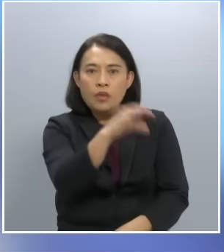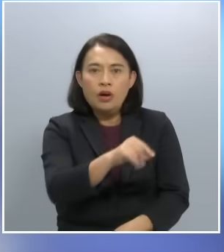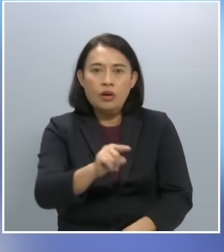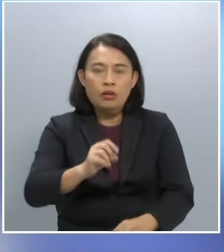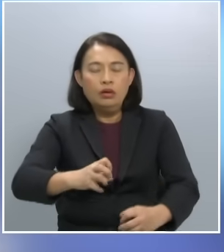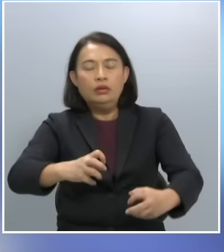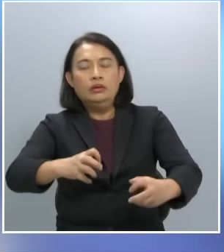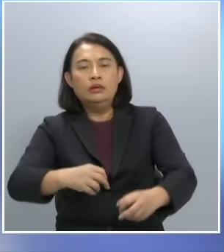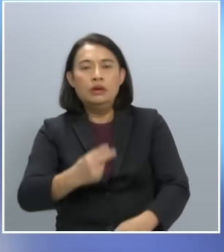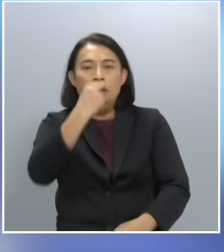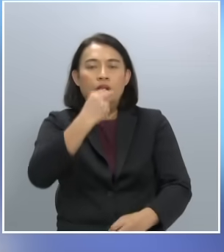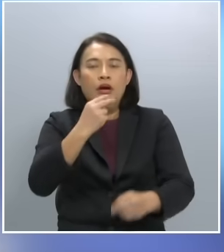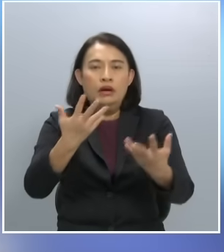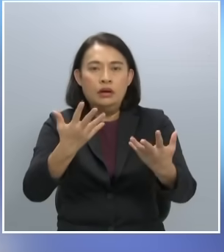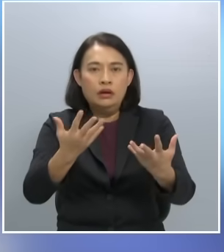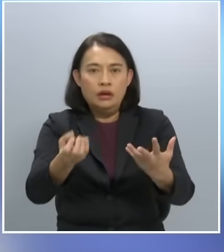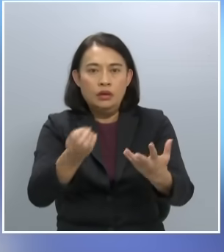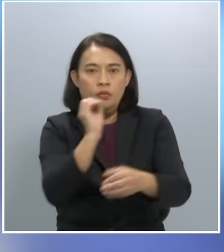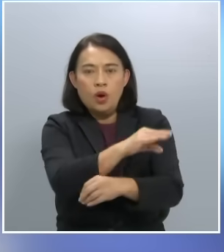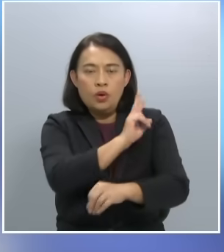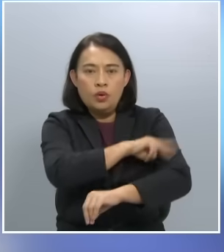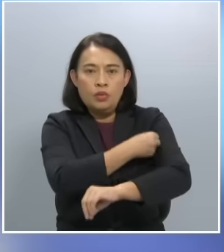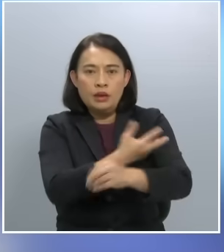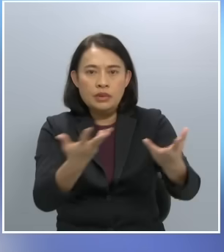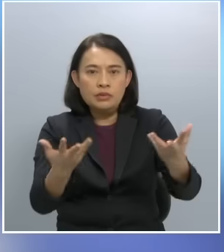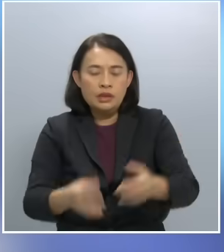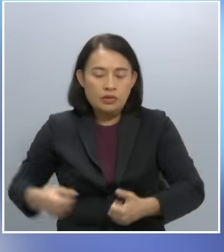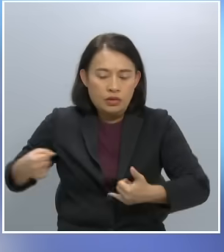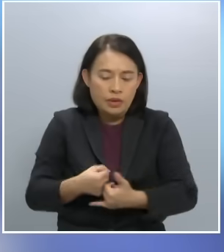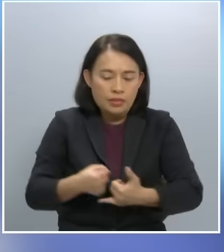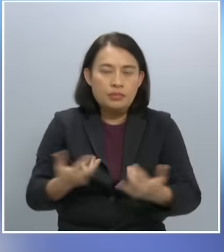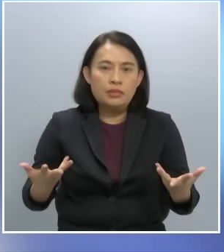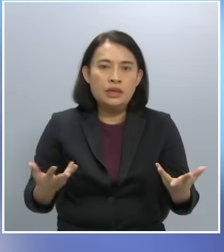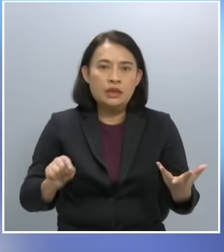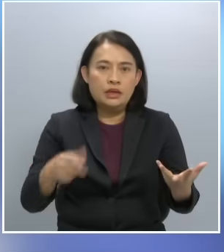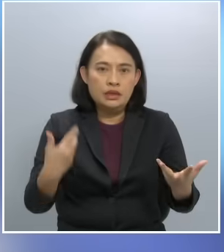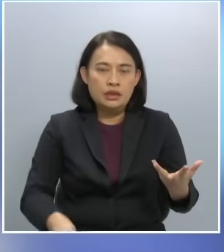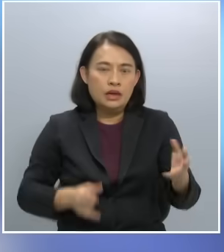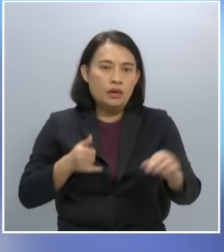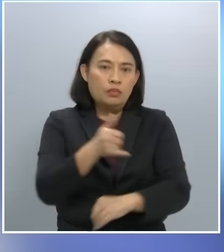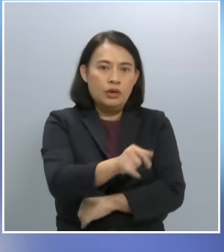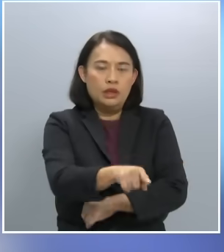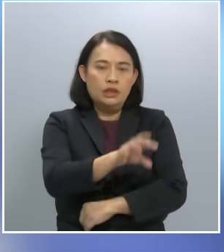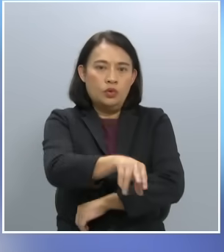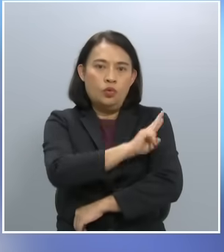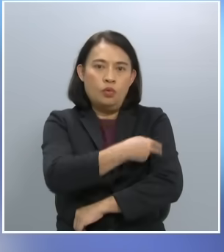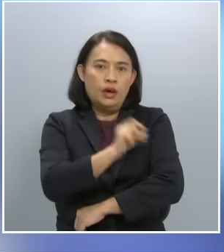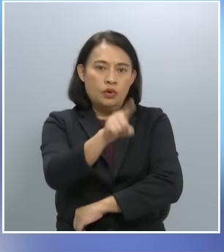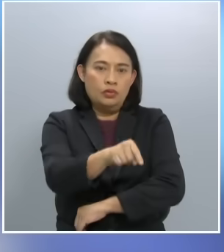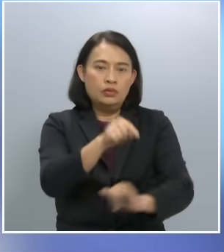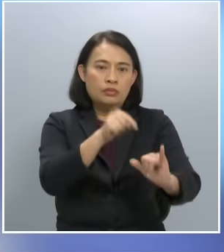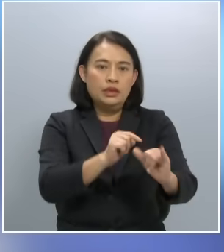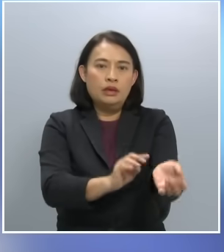เกรงหยุดหายใจเขาไม่ได้บอกทางโรงพยาบาลว่าทำร้ายพี่หนูจากนั้นหนูรีบมาที่โรงพยาบาลพอมาถึงพี่หนูไม่มี